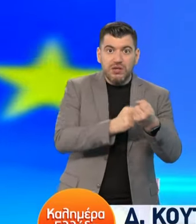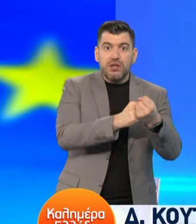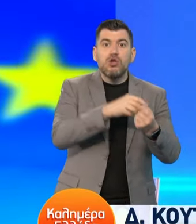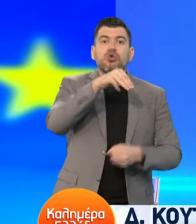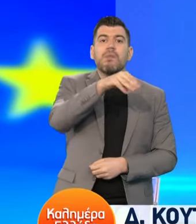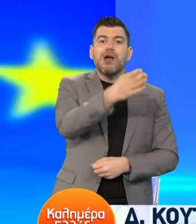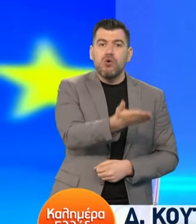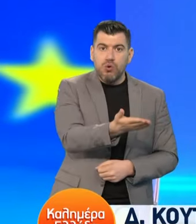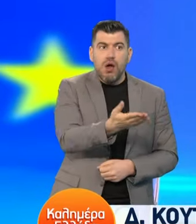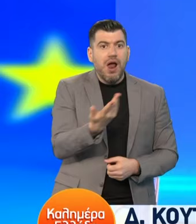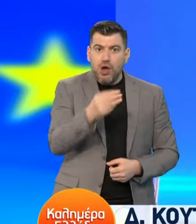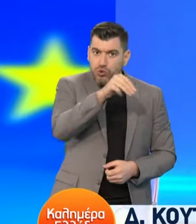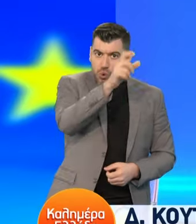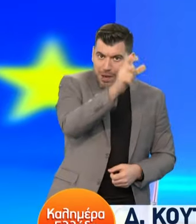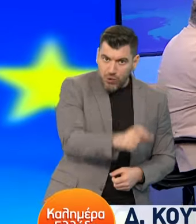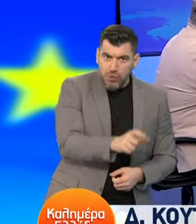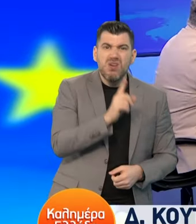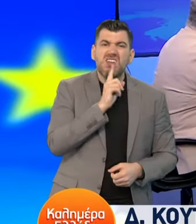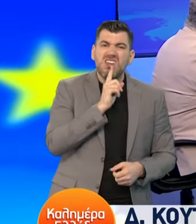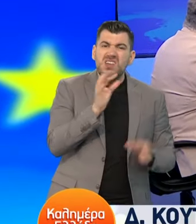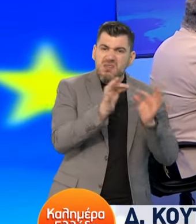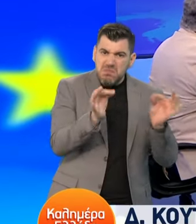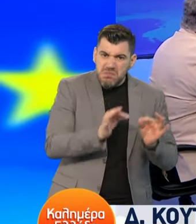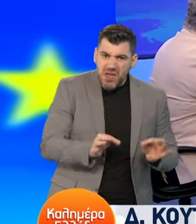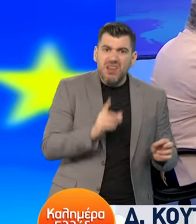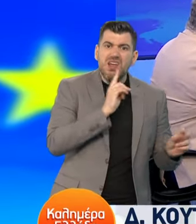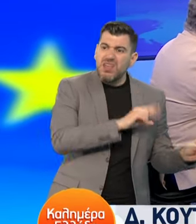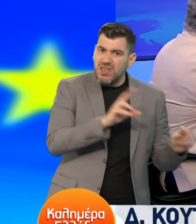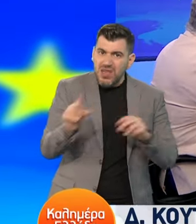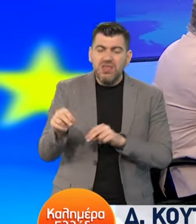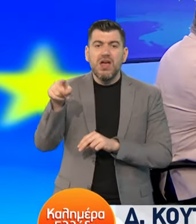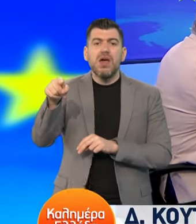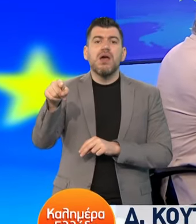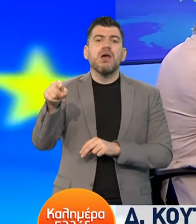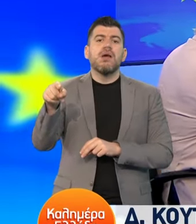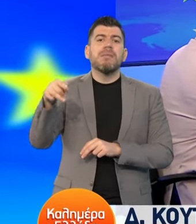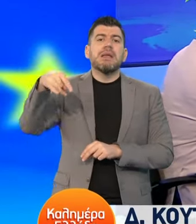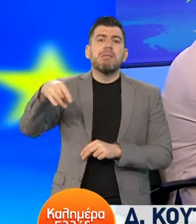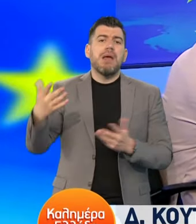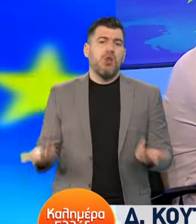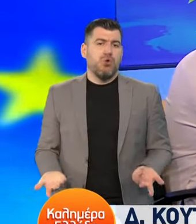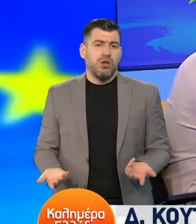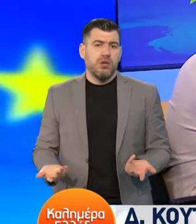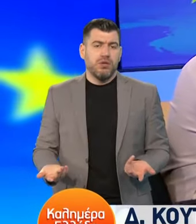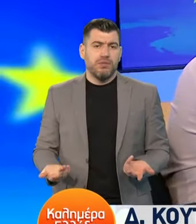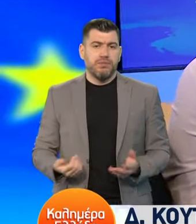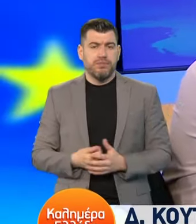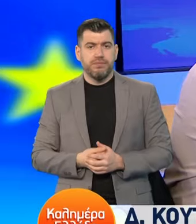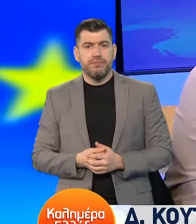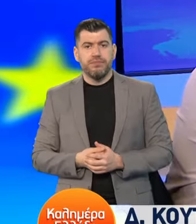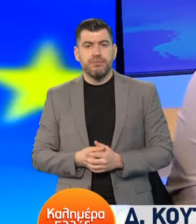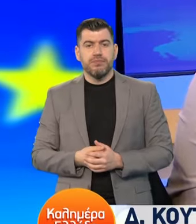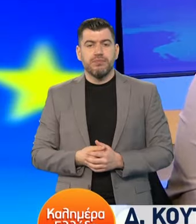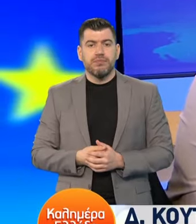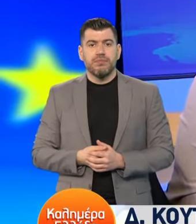ίδιες αντιλαϊκές πολιτικές με τη Μελόνι. Τη Μελόνι δεν θέλαν να τη δουν πριν τα φιλελεύθερα κόμματα και μιλάγαν για άνοδο της